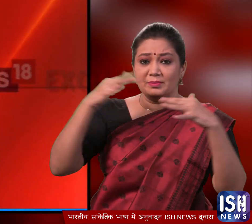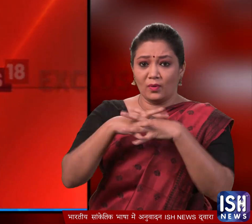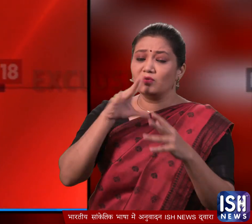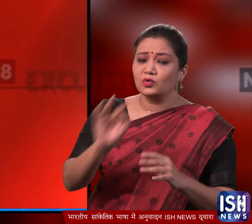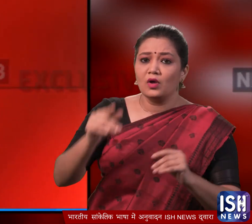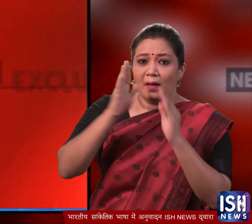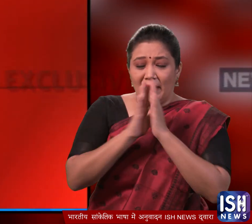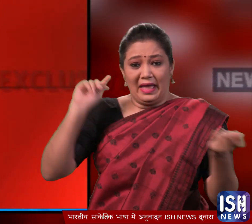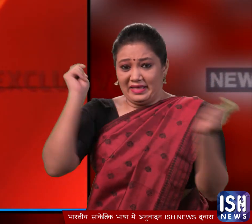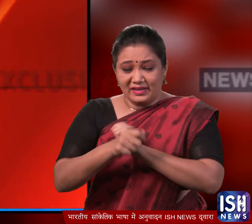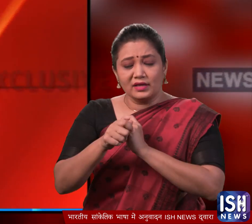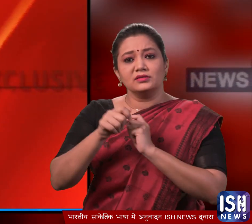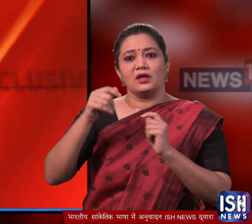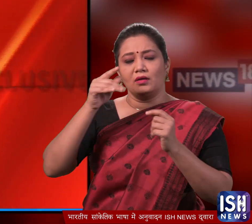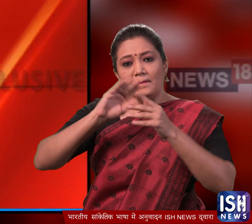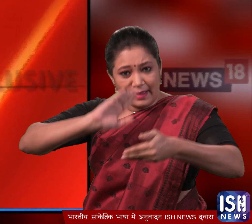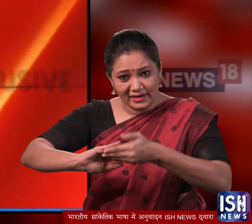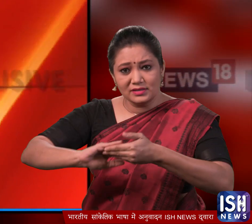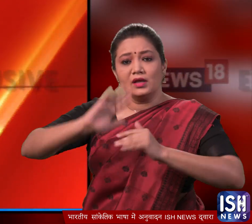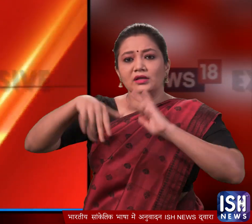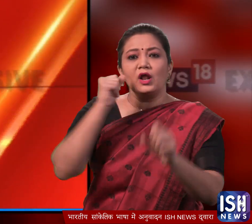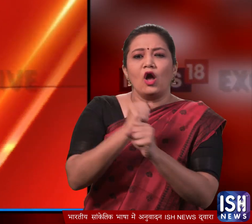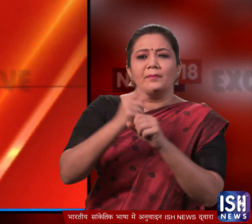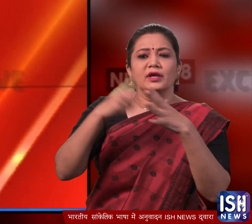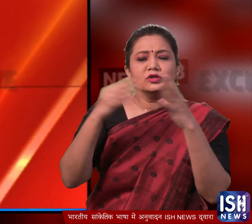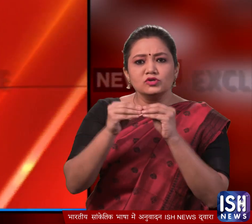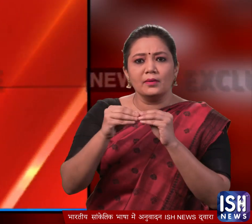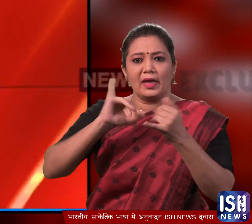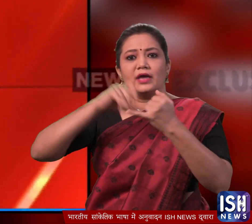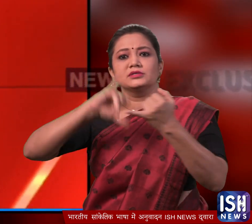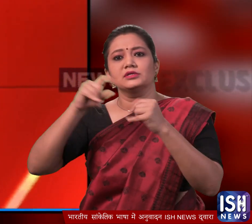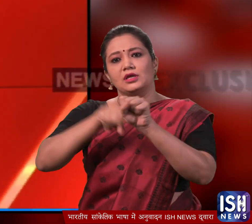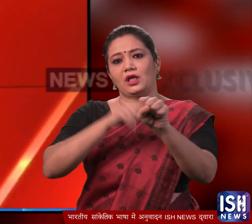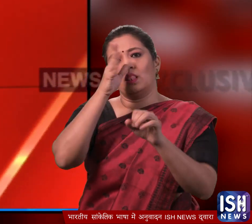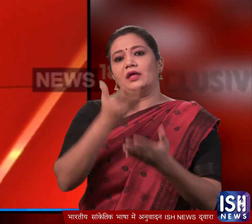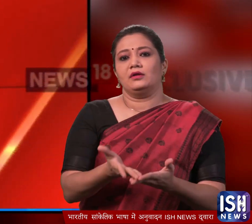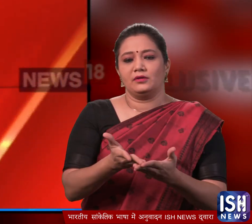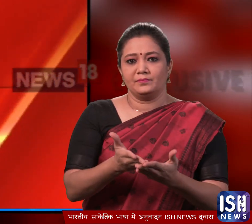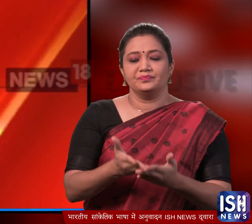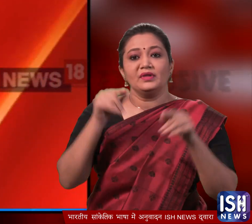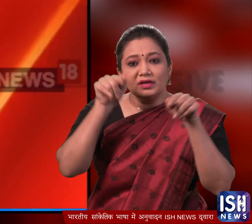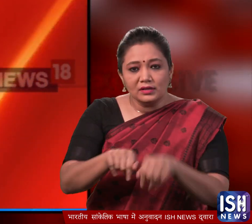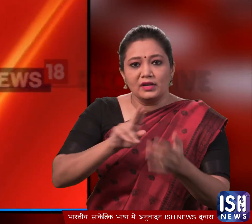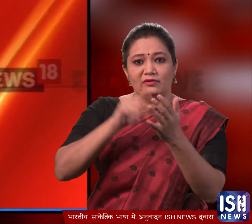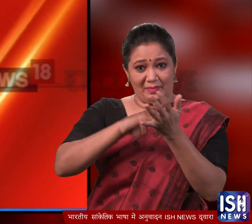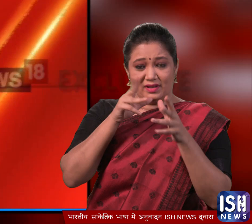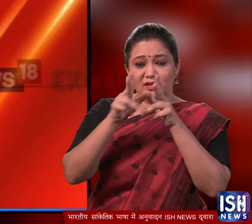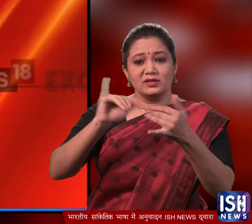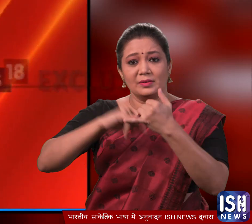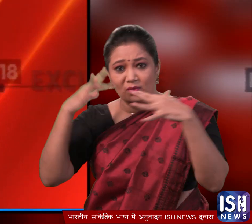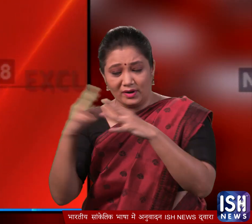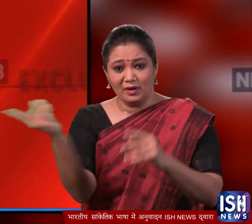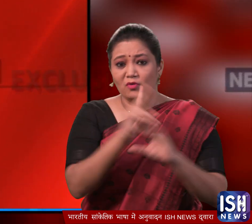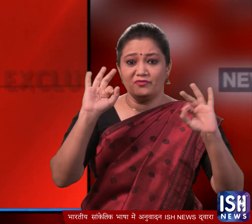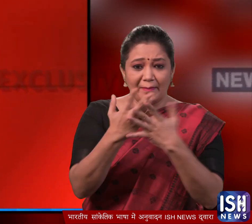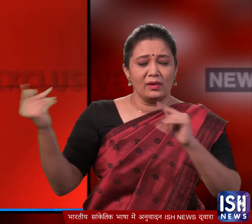दावा है कि समीर वानखेड़े ने धर्म बदलकर निकाह किया और फिर सरकारी नौकरी के लिए अनुसूचित जाति का सर्टिफिकेट बनवाया, जिसके लिए नवाब मलिक